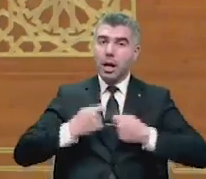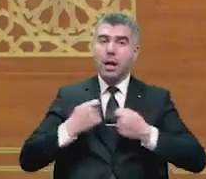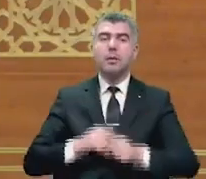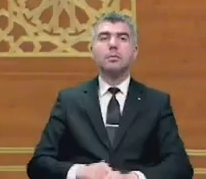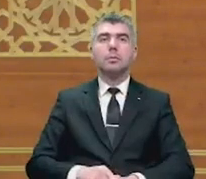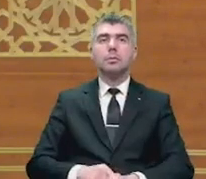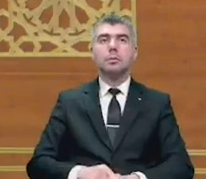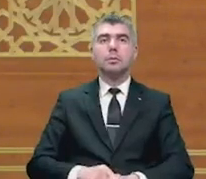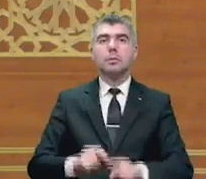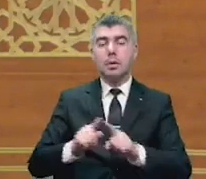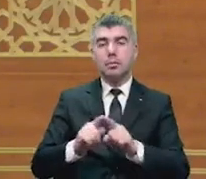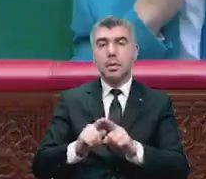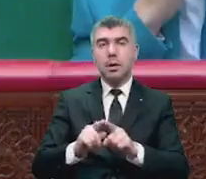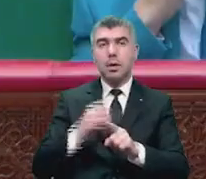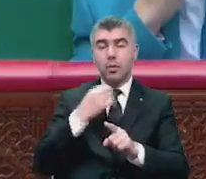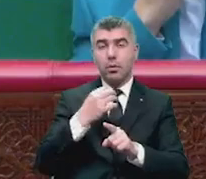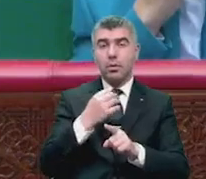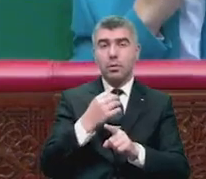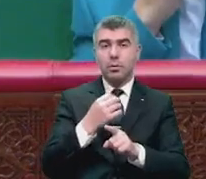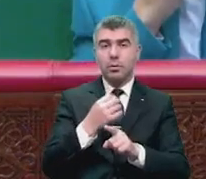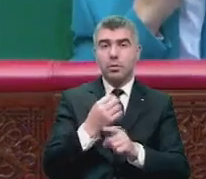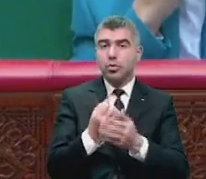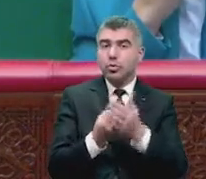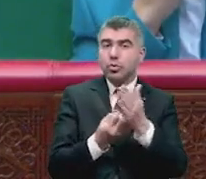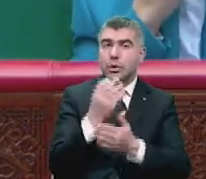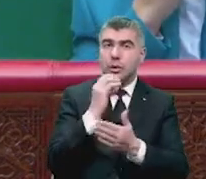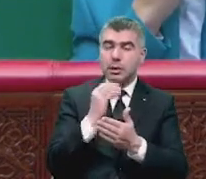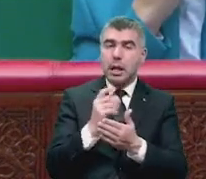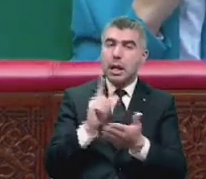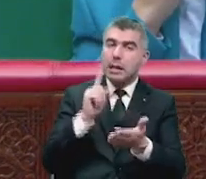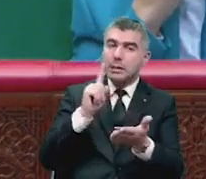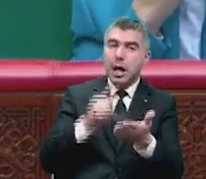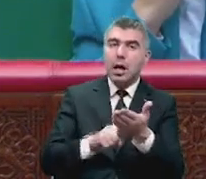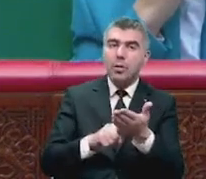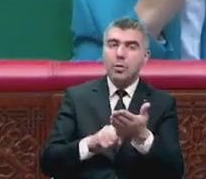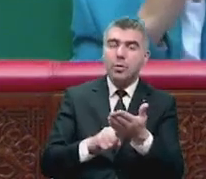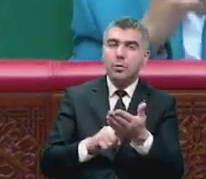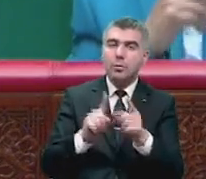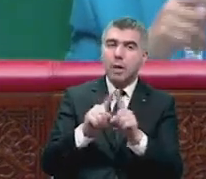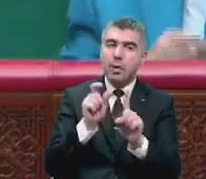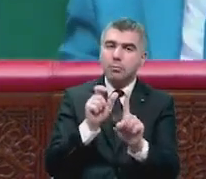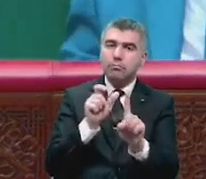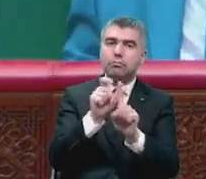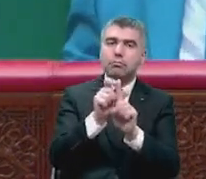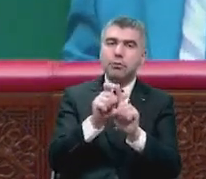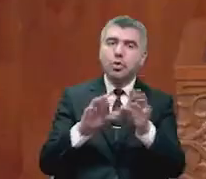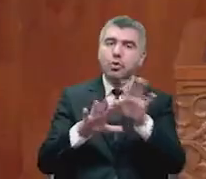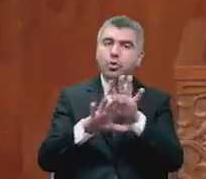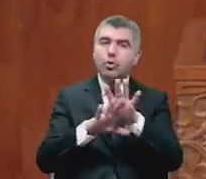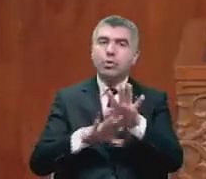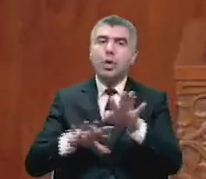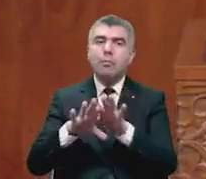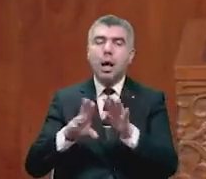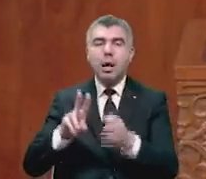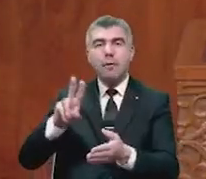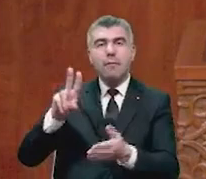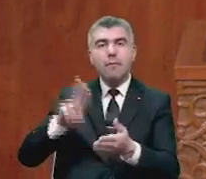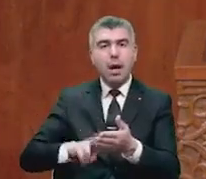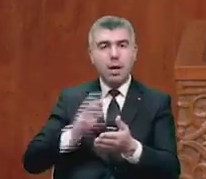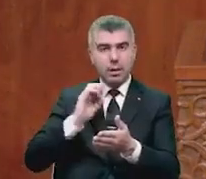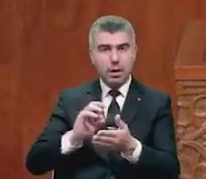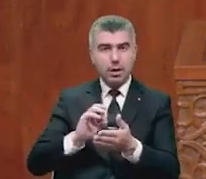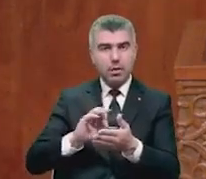بالنسبة لنا فإن المدخل الرئيسي والأساسي لأي حماية اجتماعية حقيقية أو دولة